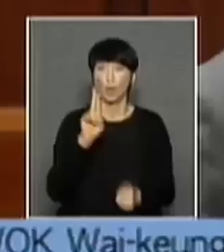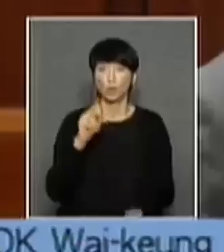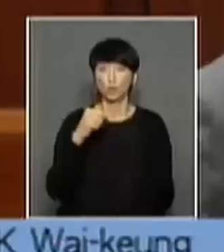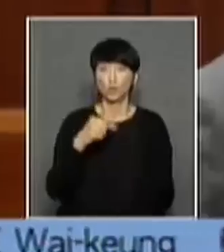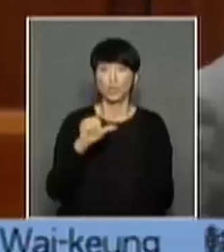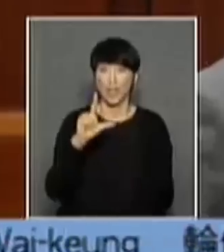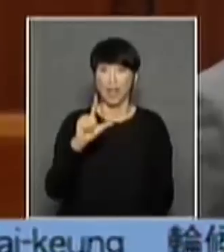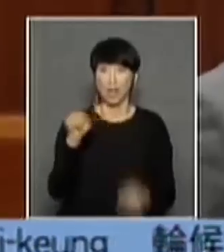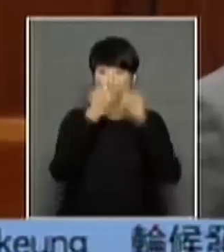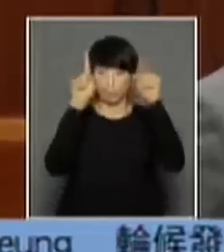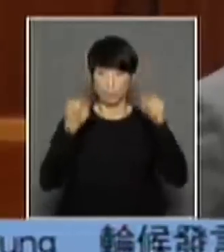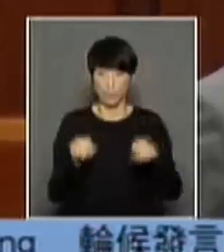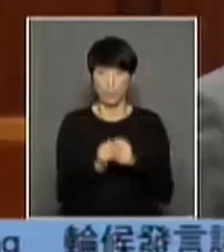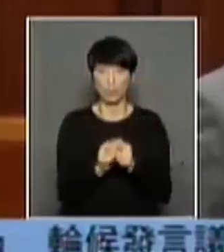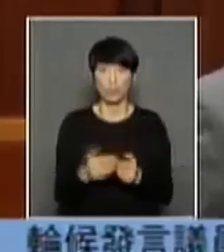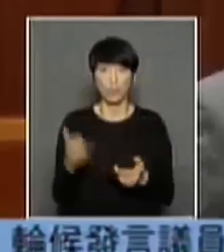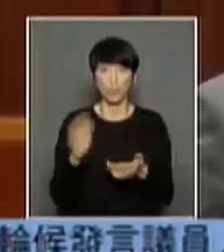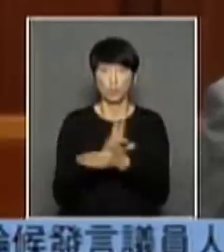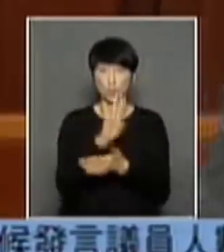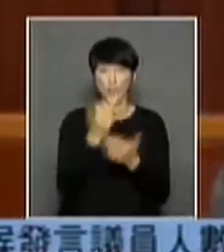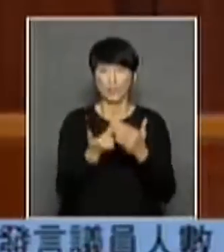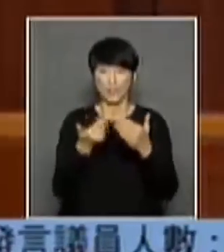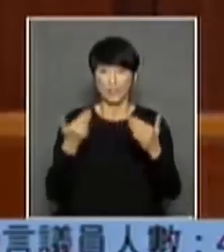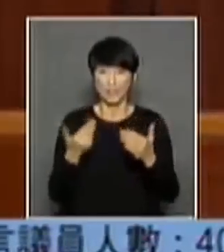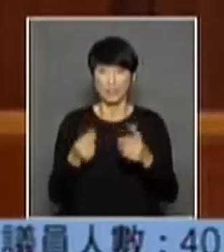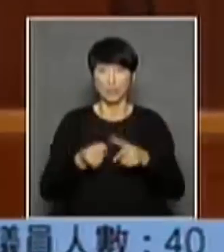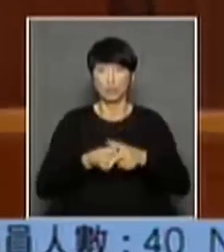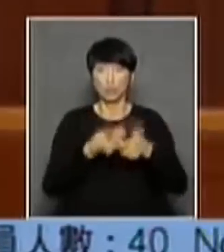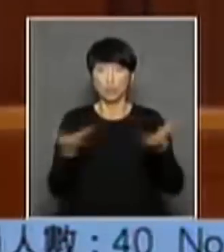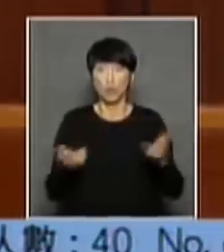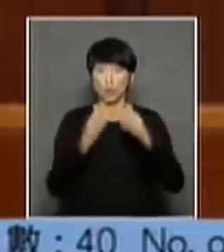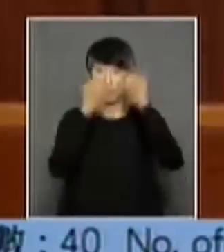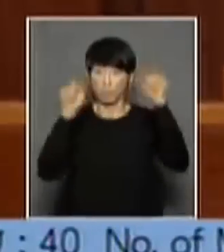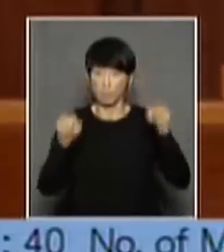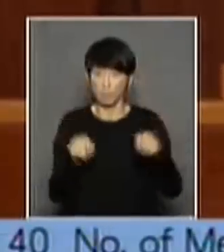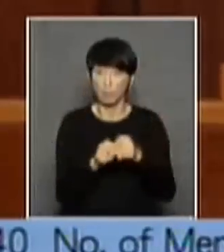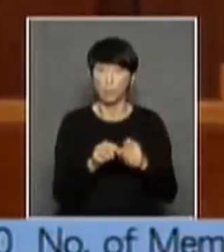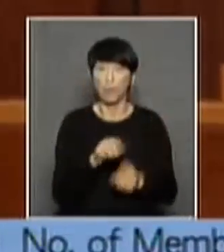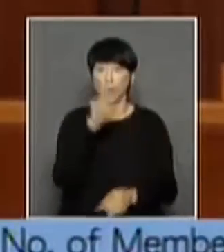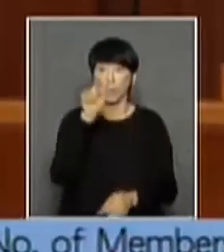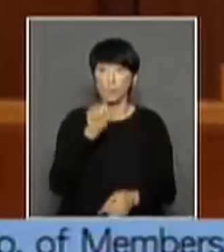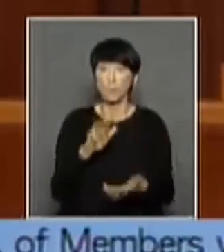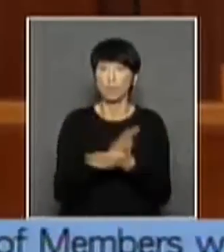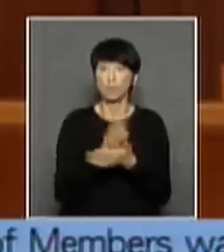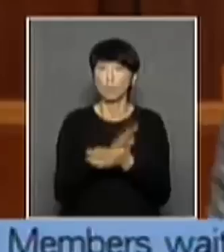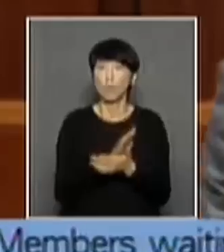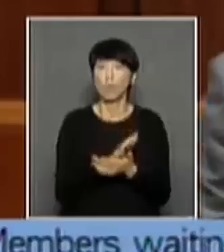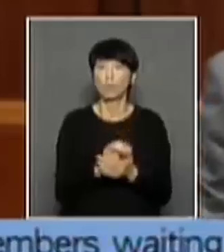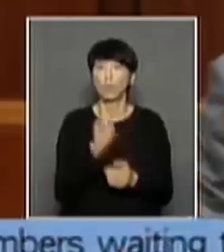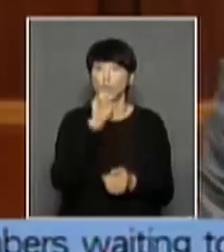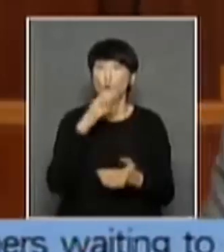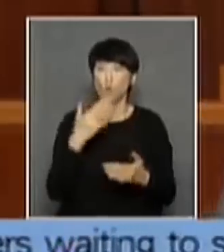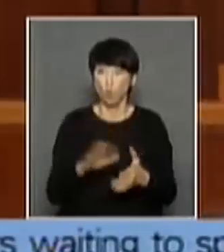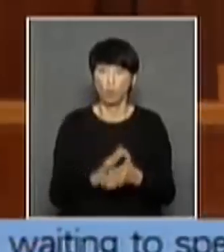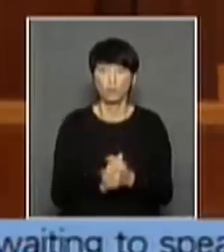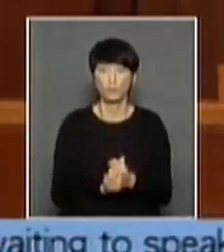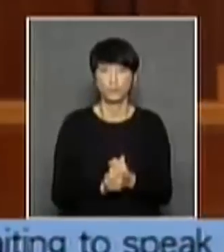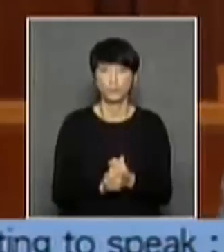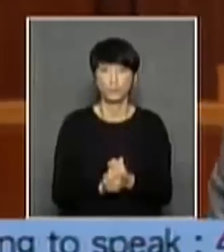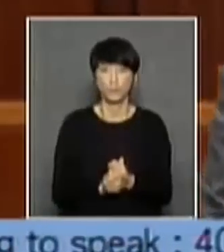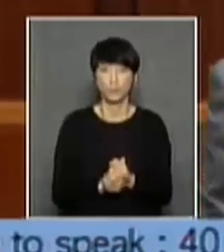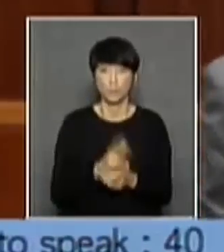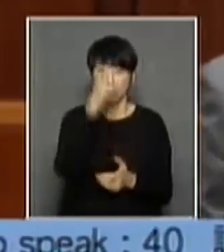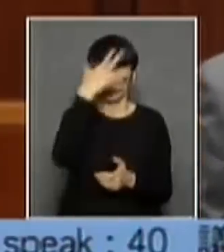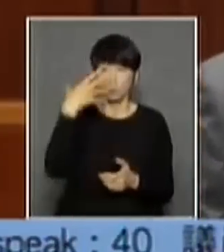呢，在前年十月是已经公开的，所有这些问题呢过去多年呢已经讲过，特首不